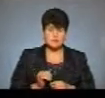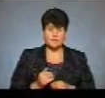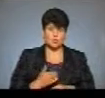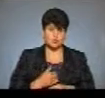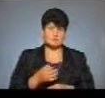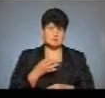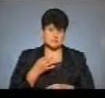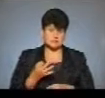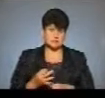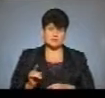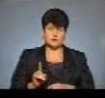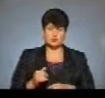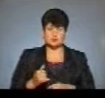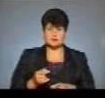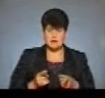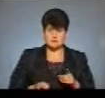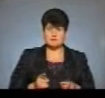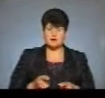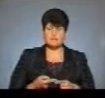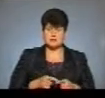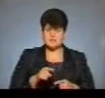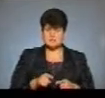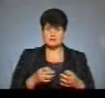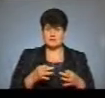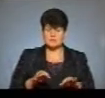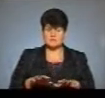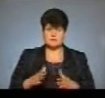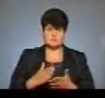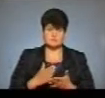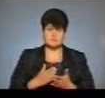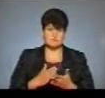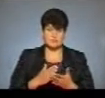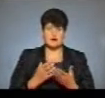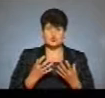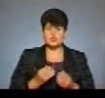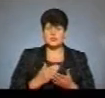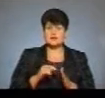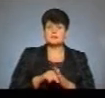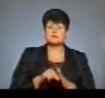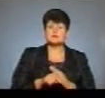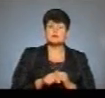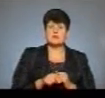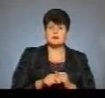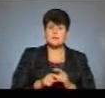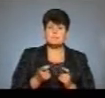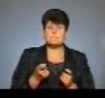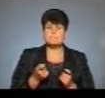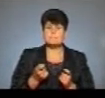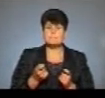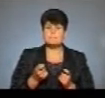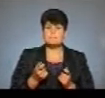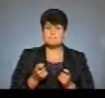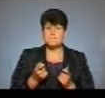вам сказати, що насправді такі вакансії існують. Але ще є поняття таке, як мало ведеться з